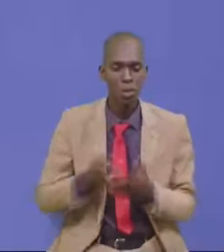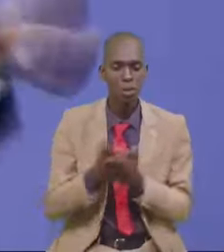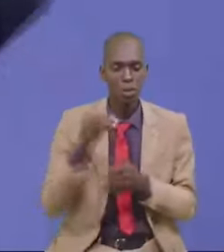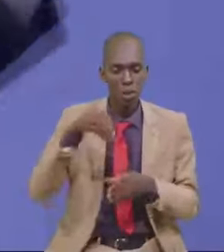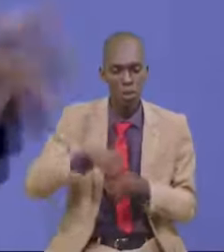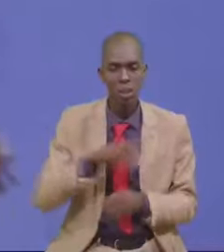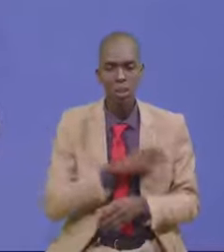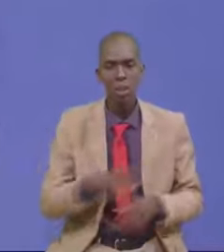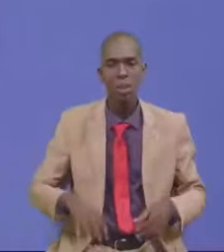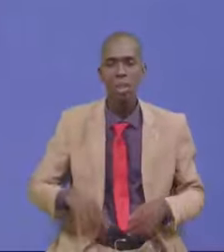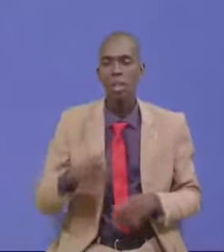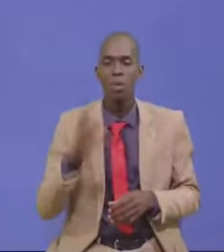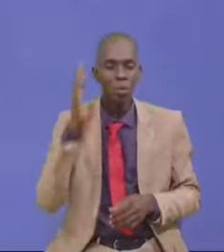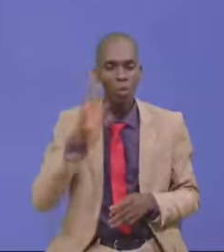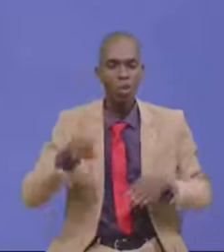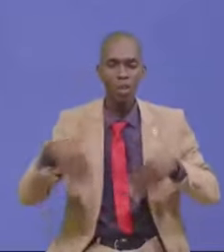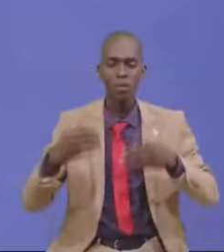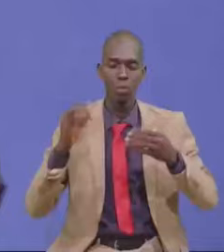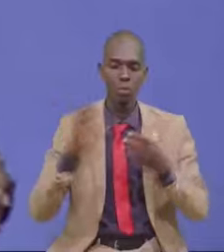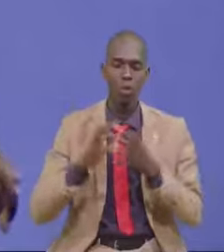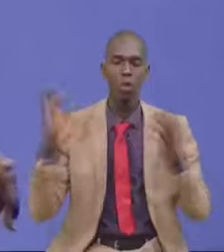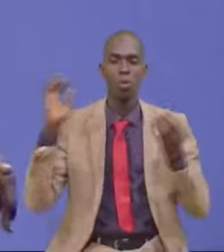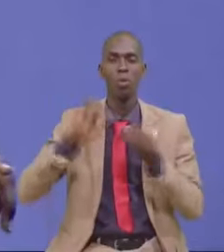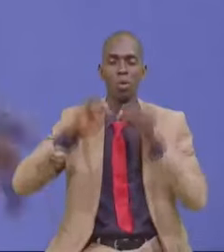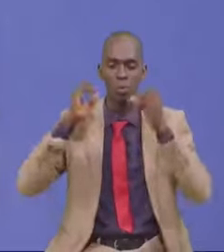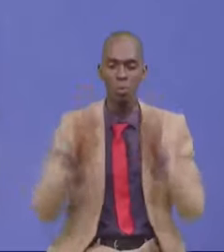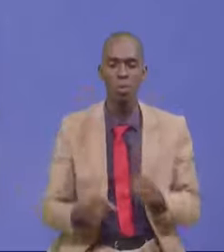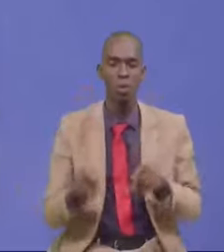Et la vérité de Christ te revêt de puissance.